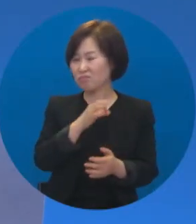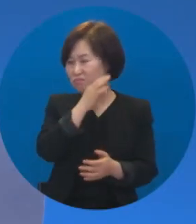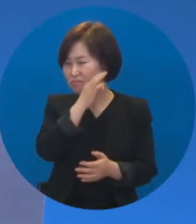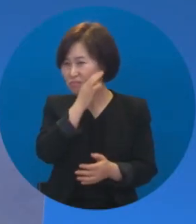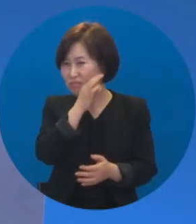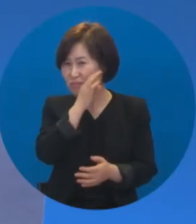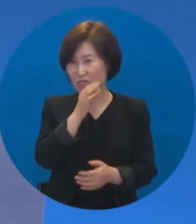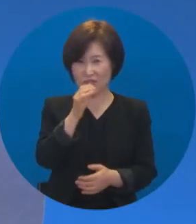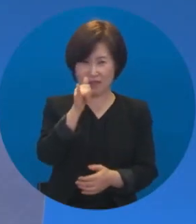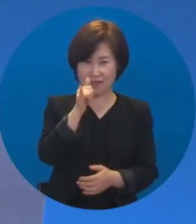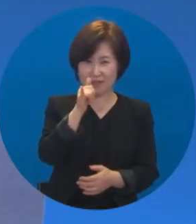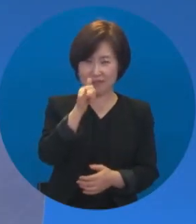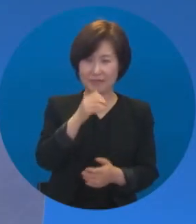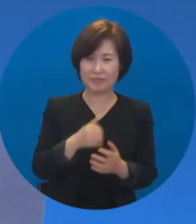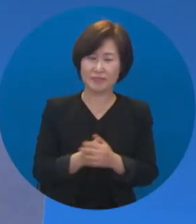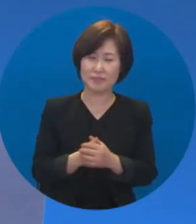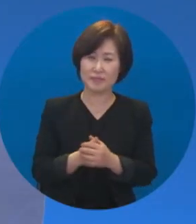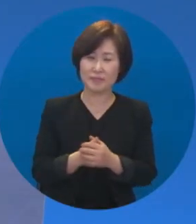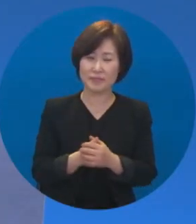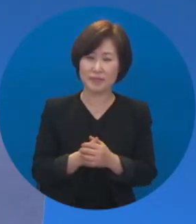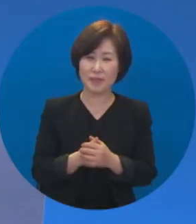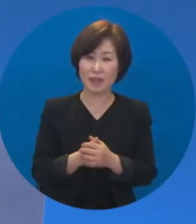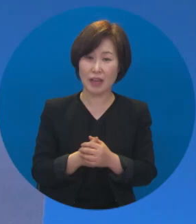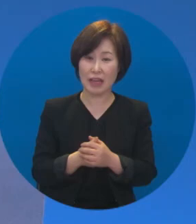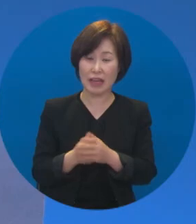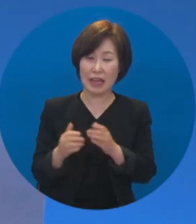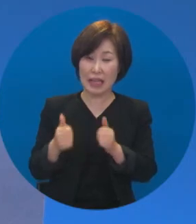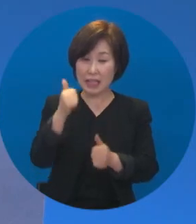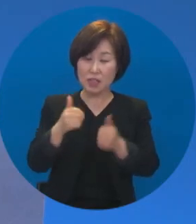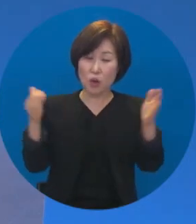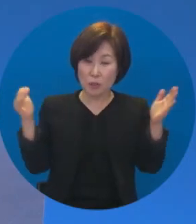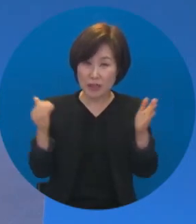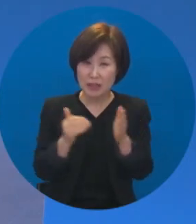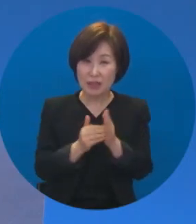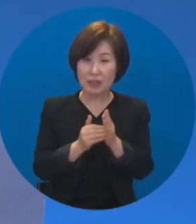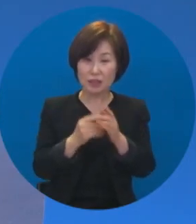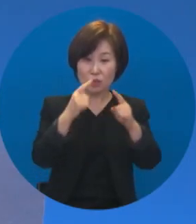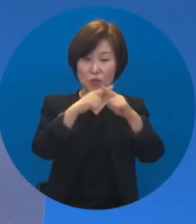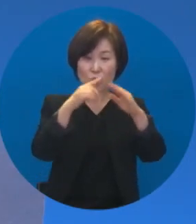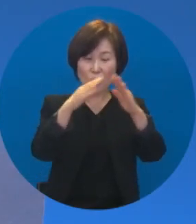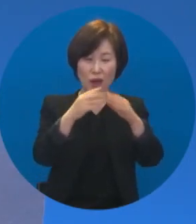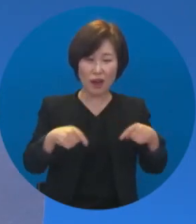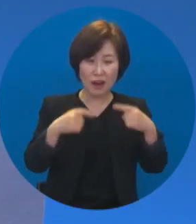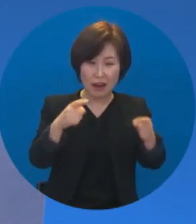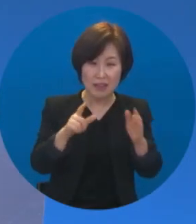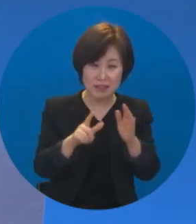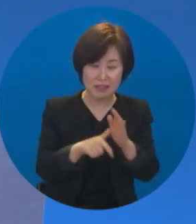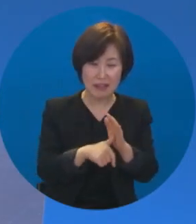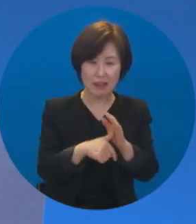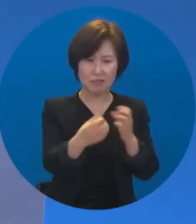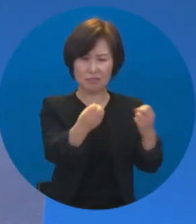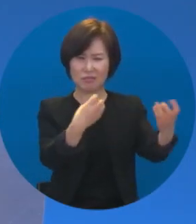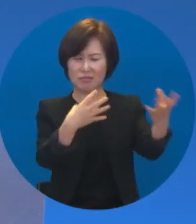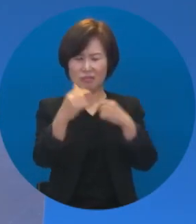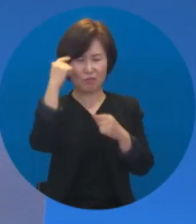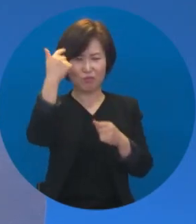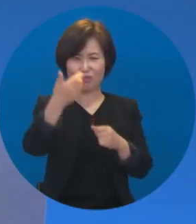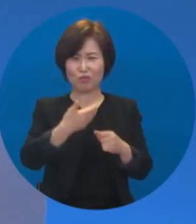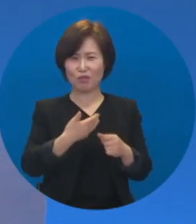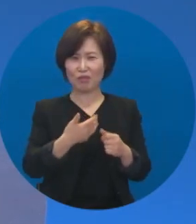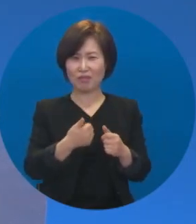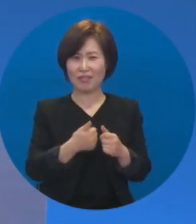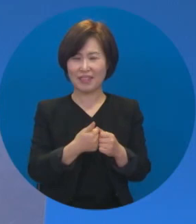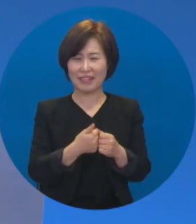나서 다 알게 되고 나서 교회에 갔을 때 굳이 물어보시잖아요. 어떻게 됐냐고. 안 물어보셔도